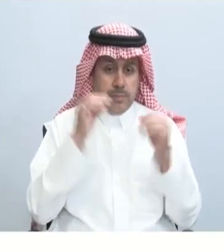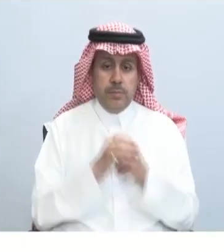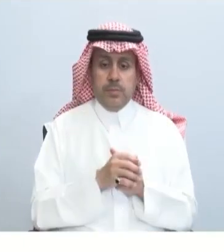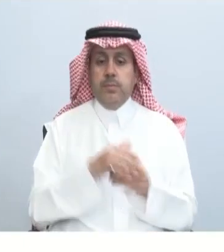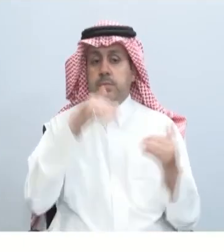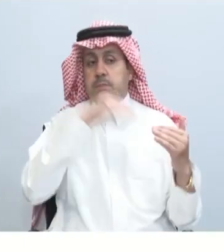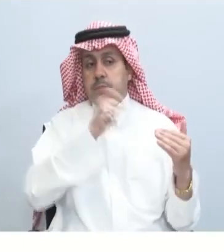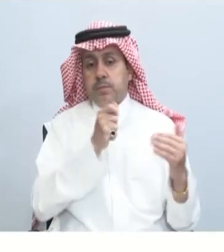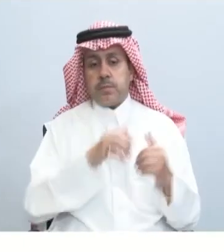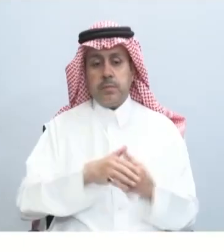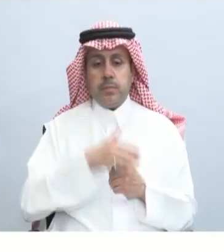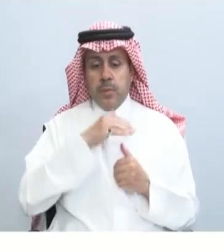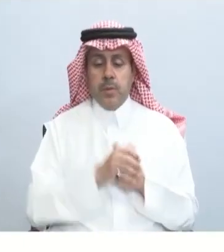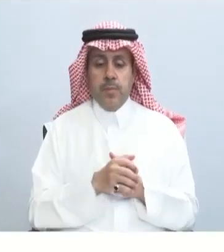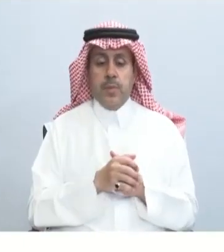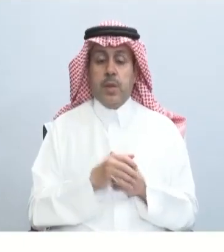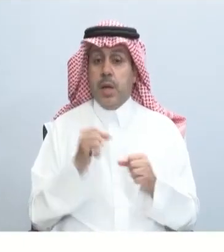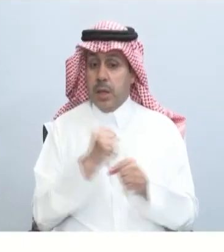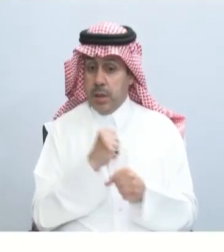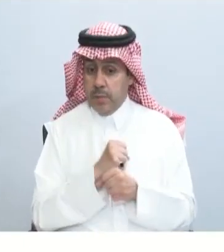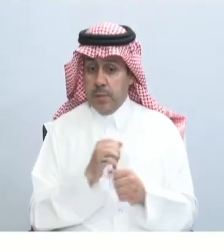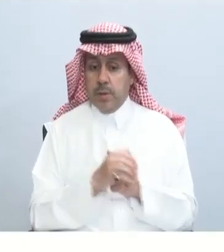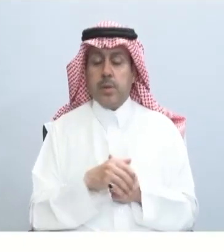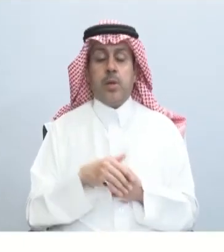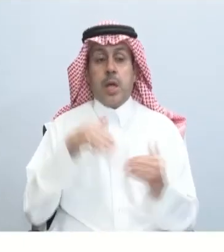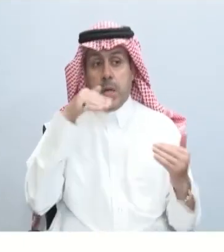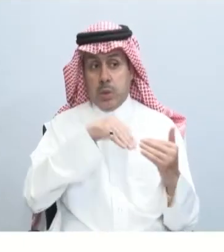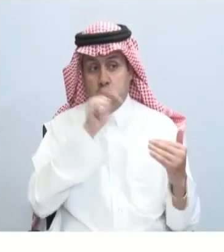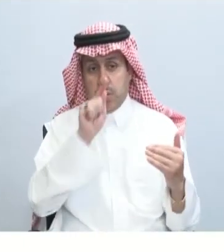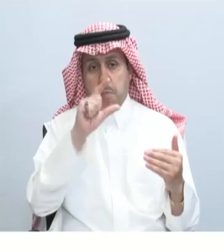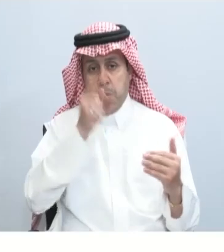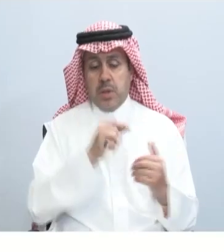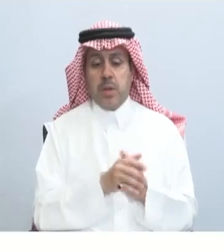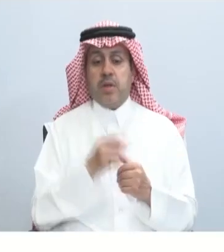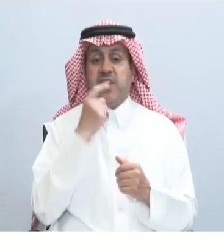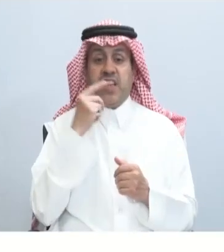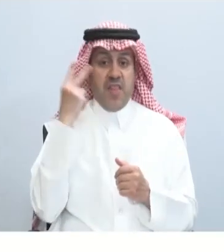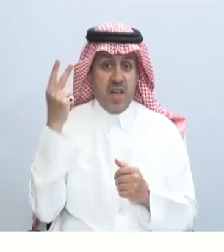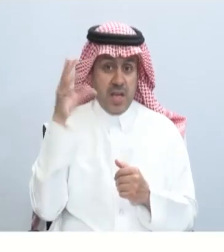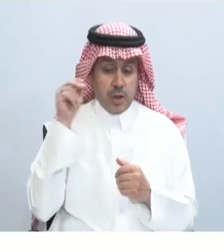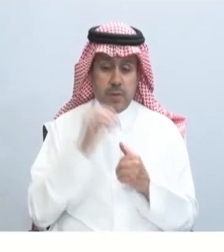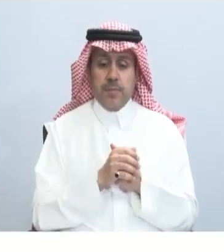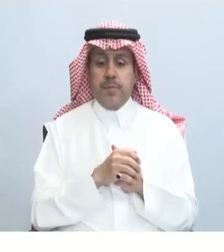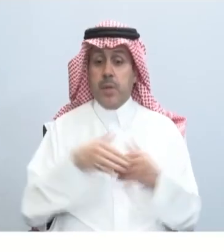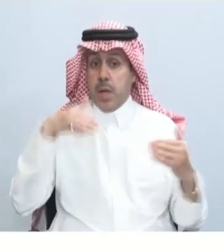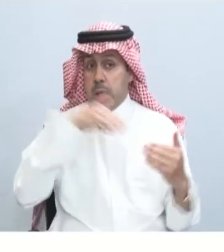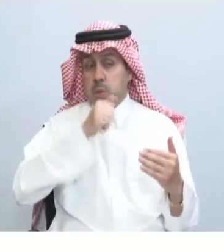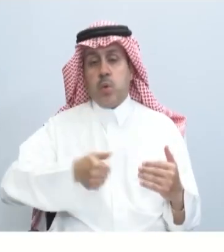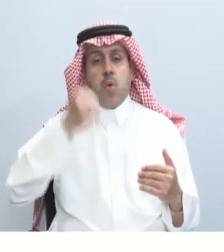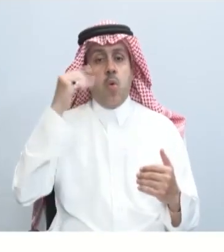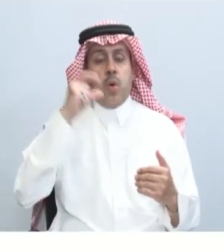غزوه بدر حدثت في السنه الثانيه للهجره غزوه احد في السنه الثالثه للهجره